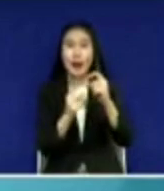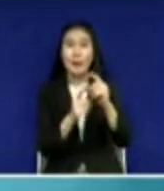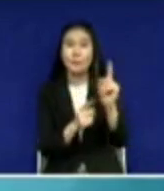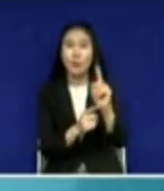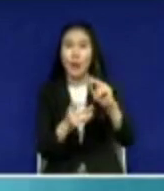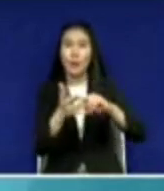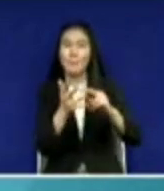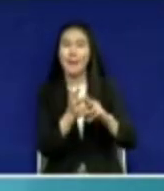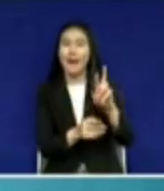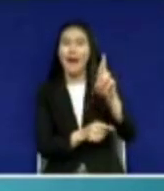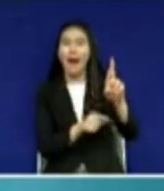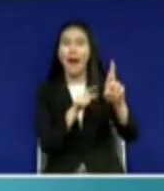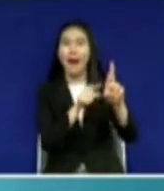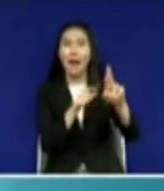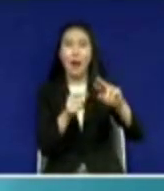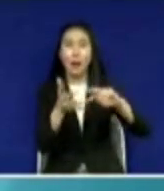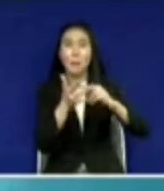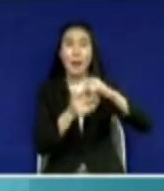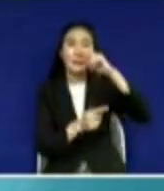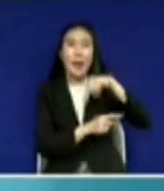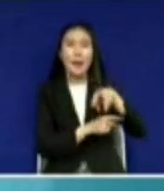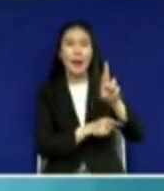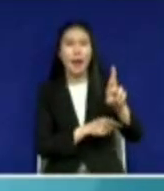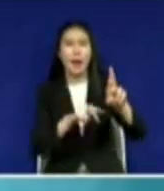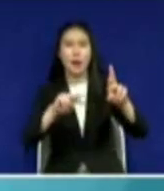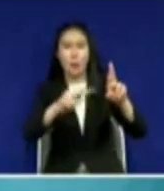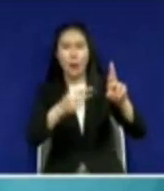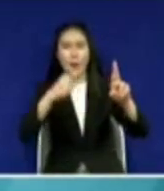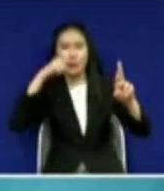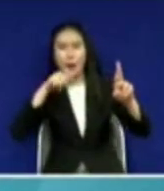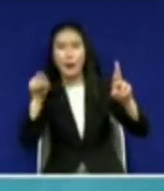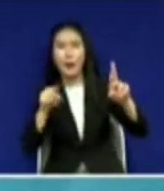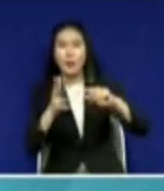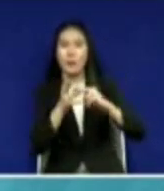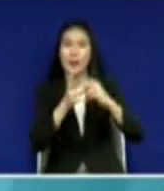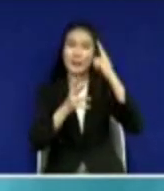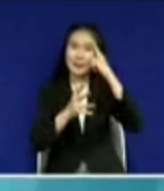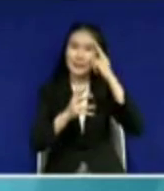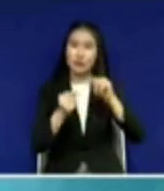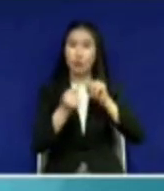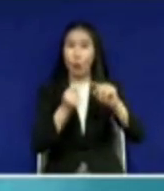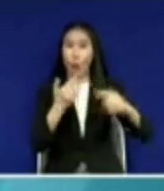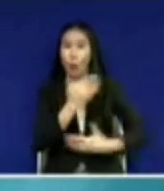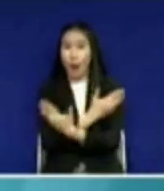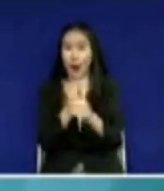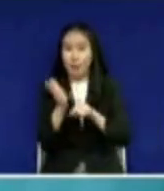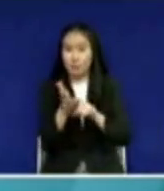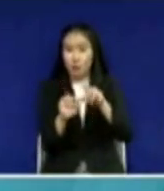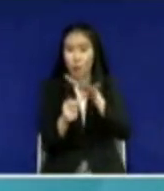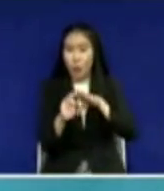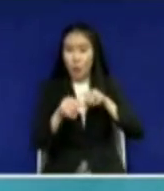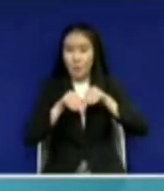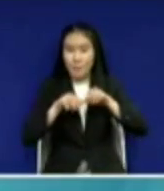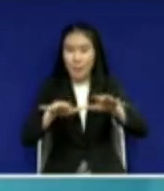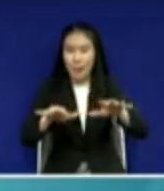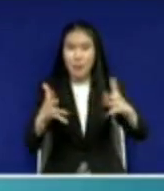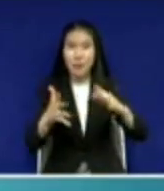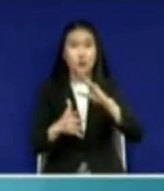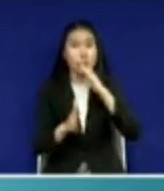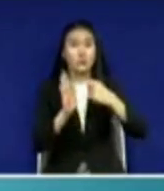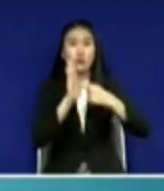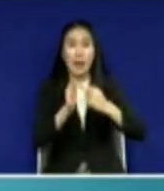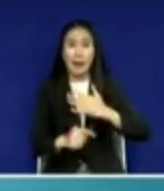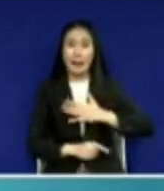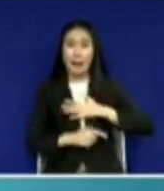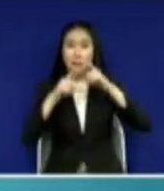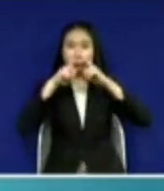reproductive number ถ้าแปลเป็นภาษาไทยค่ะก็คือความสามารถในการแพร่กระจายของเชื้อพบว่าถ้าเราสวมหน้ากากอนามั